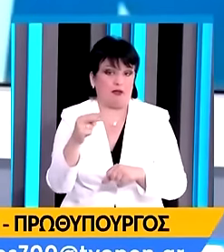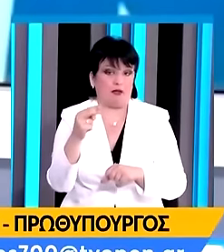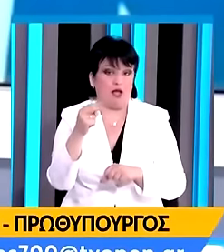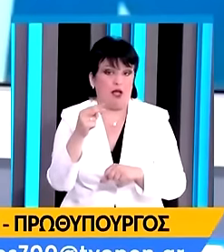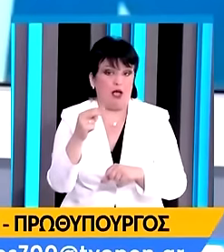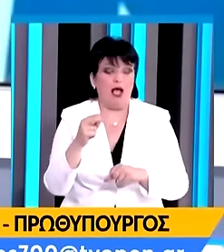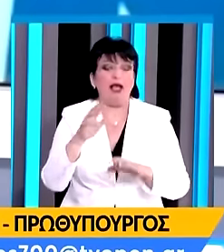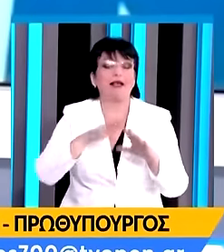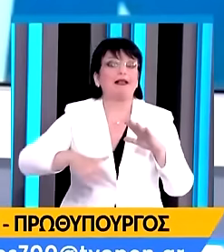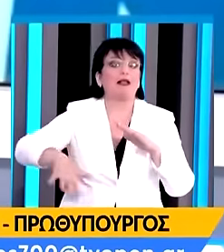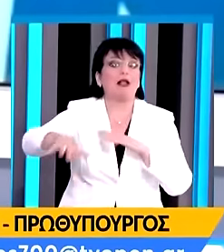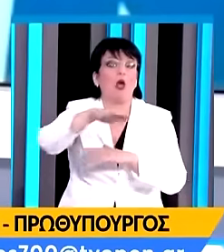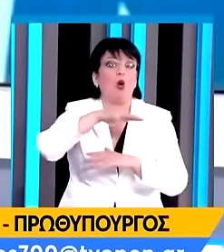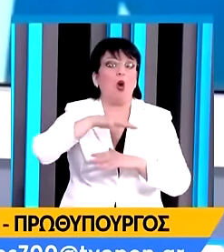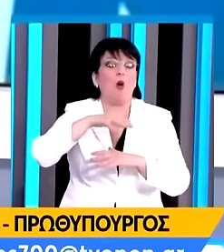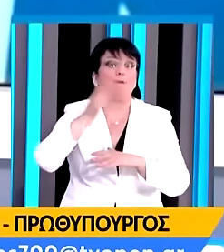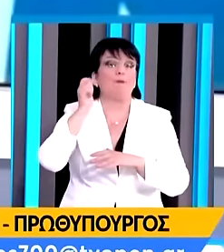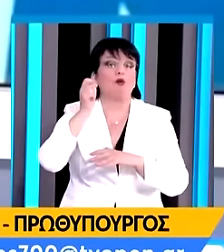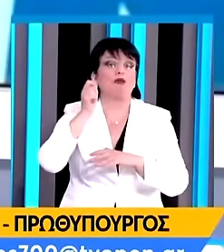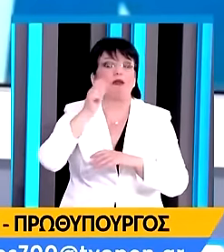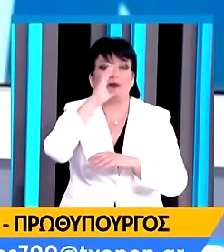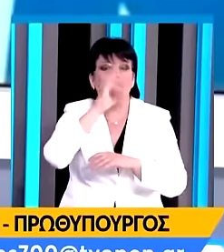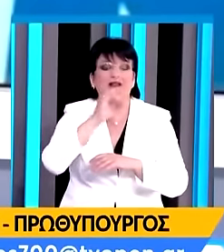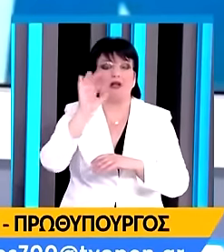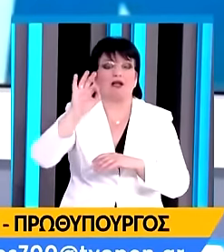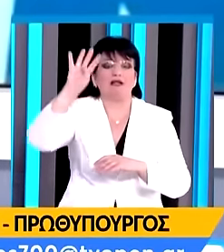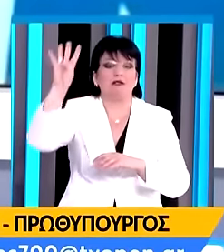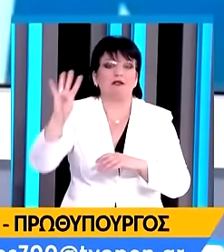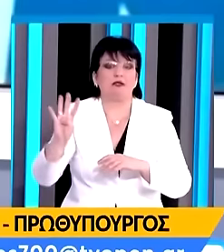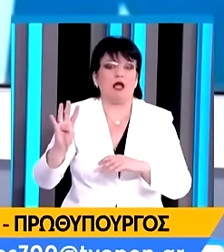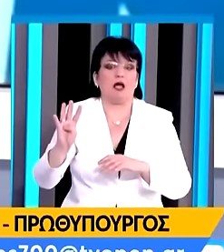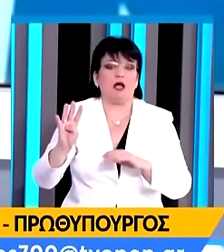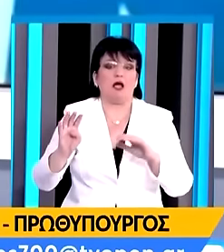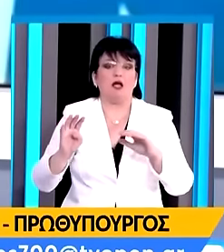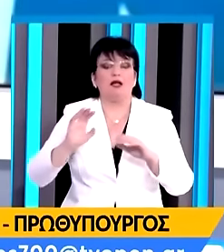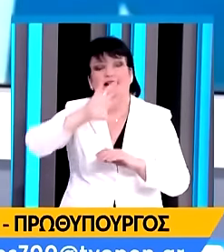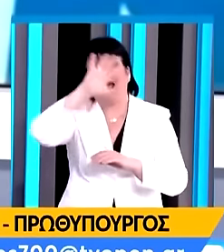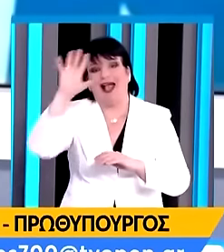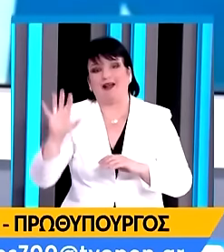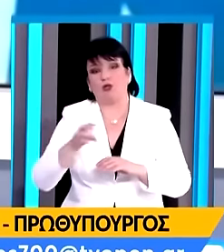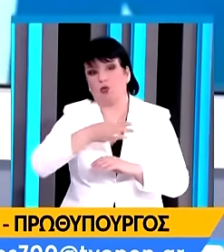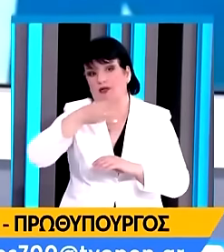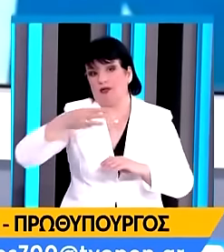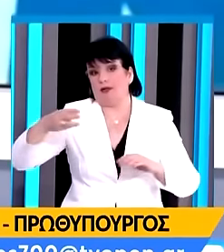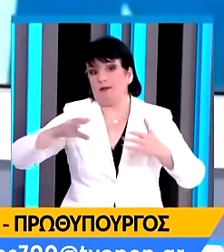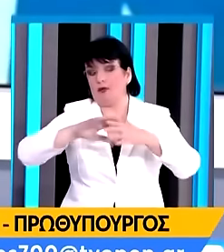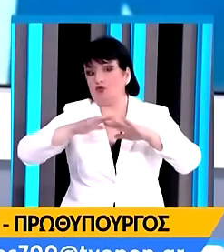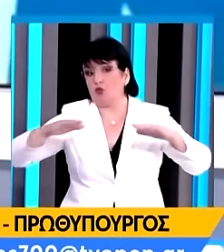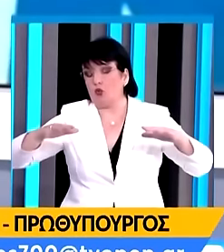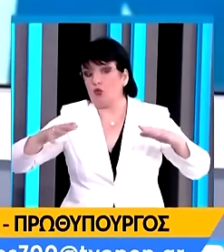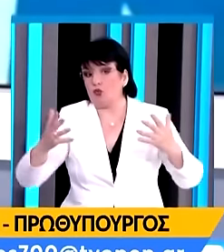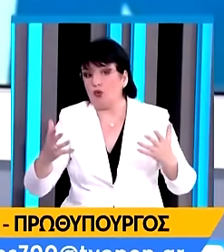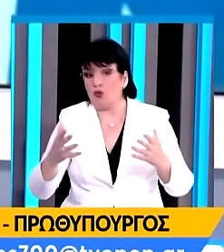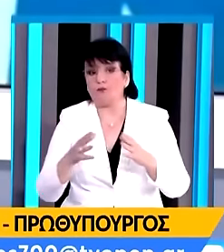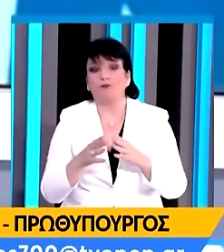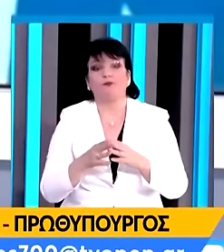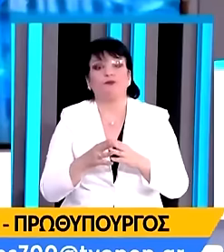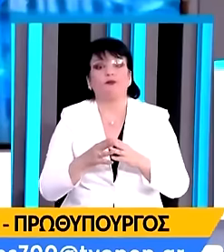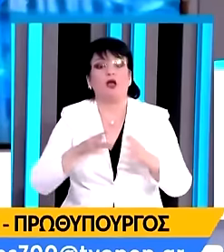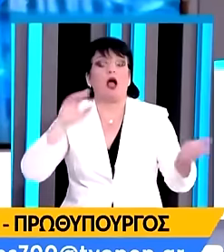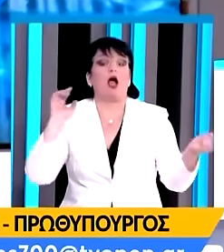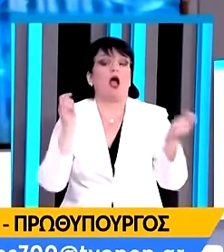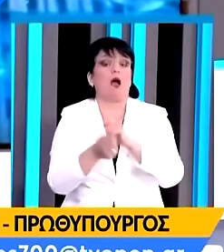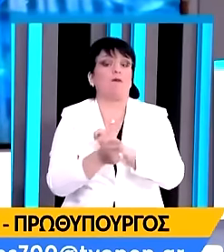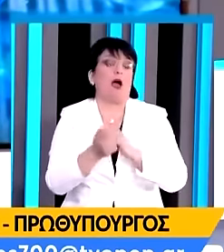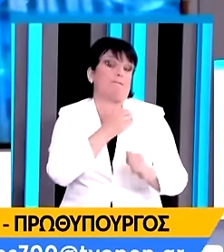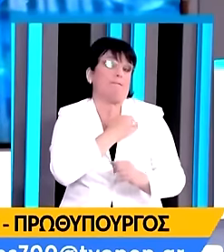τη γεωπολιτική πραγματικότητα στο Αιγαίο και στην Ανατολική Μεσόγειο. Άρα, κοιτάξτε, επειδή